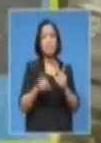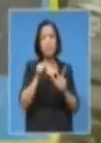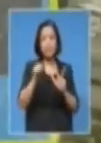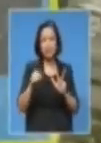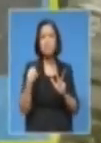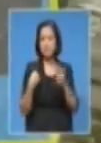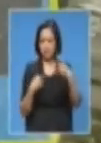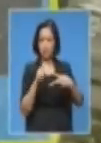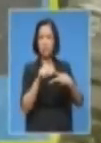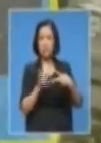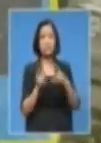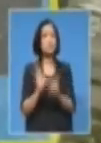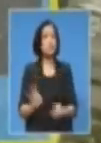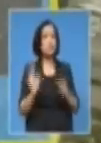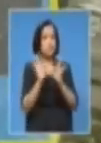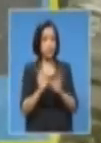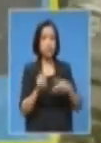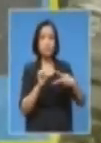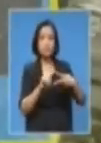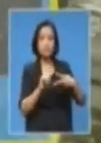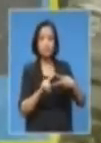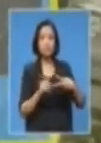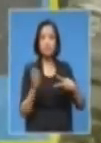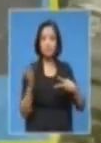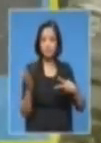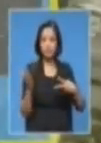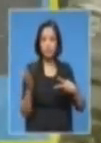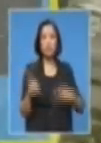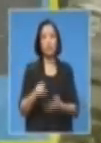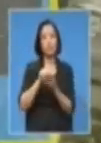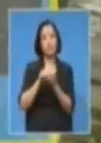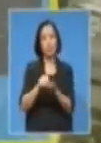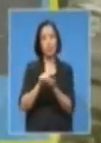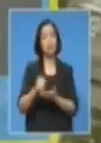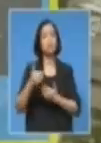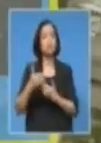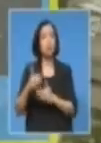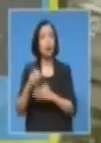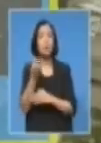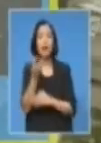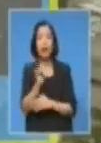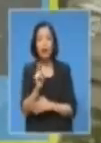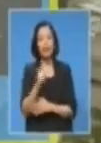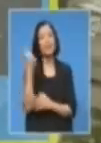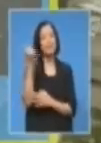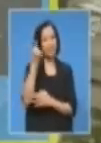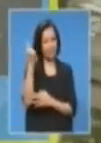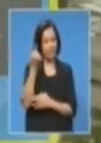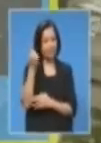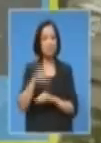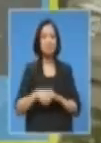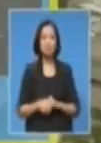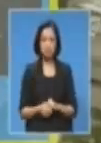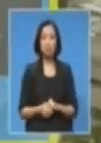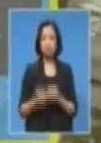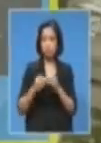ตัวที่สำคัญนะครับตัวแรกก็คือการส่งออกบริการหรือส่วนใหญ่ก็คือการท่องเที่ยวนั่นเองซึ่ง